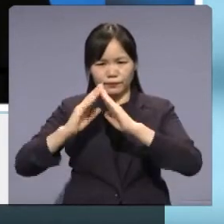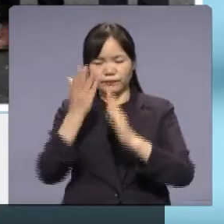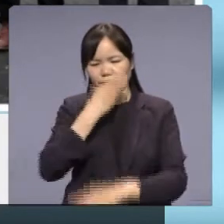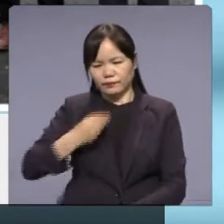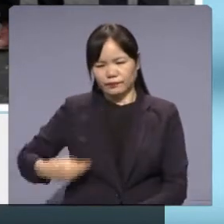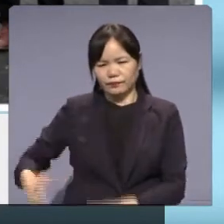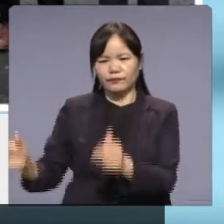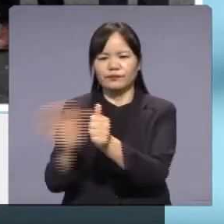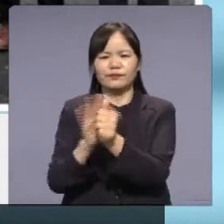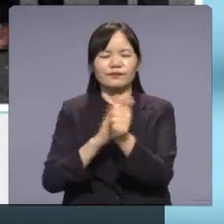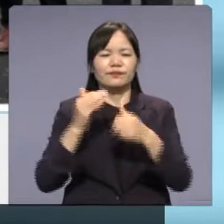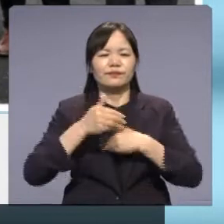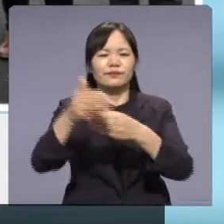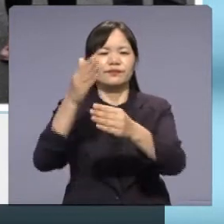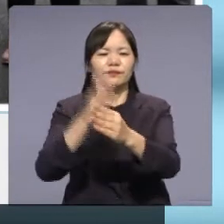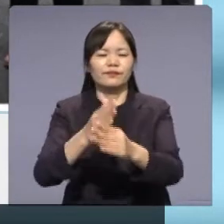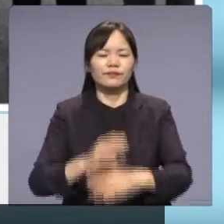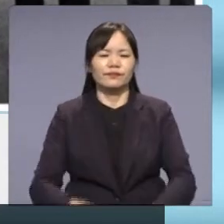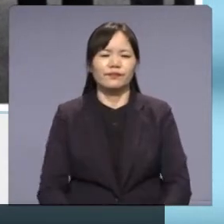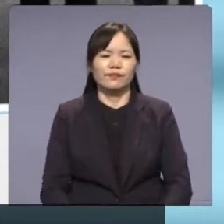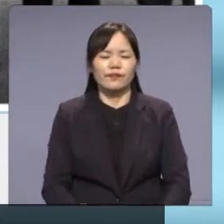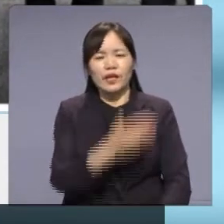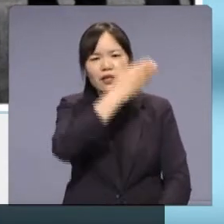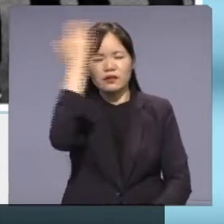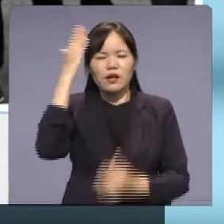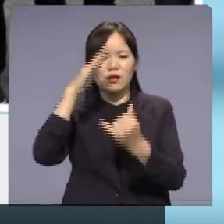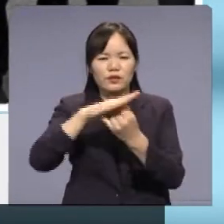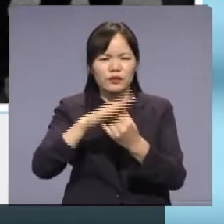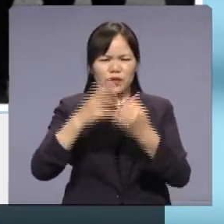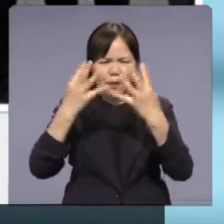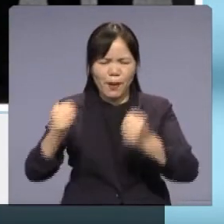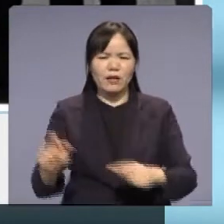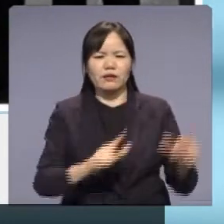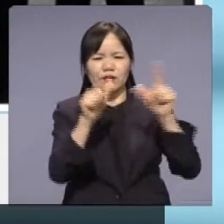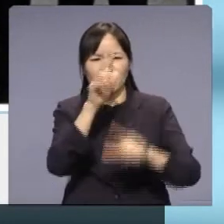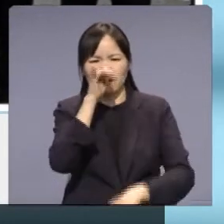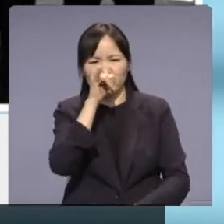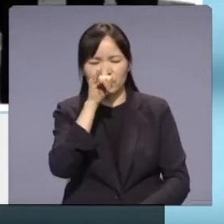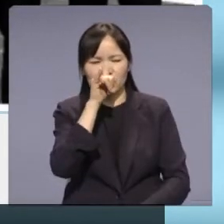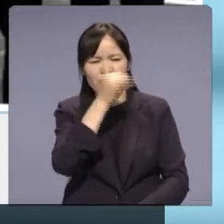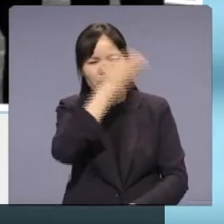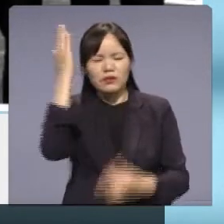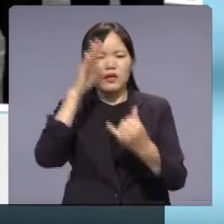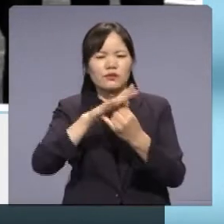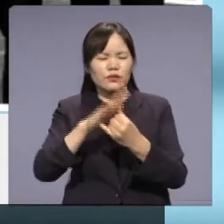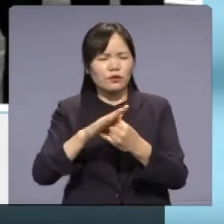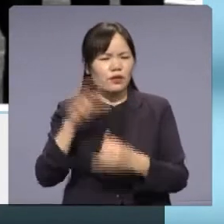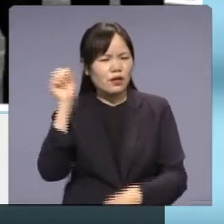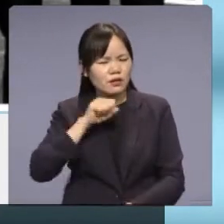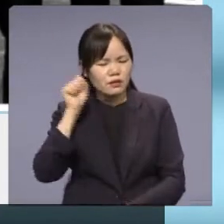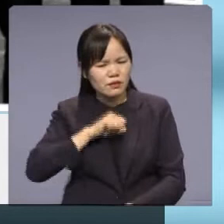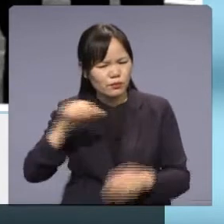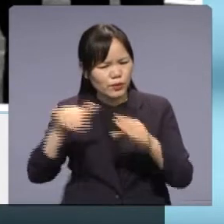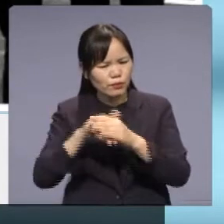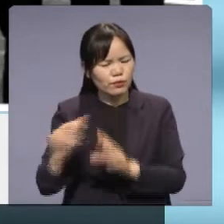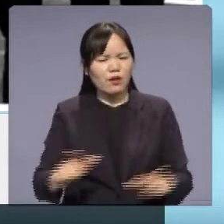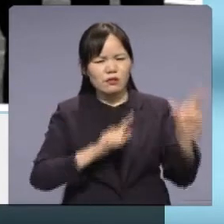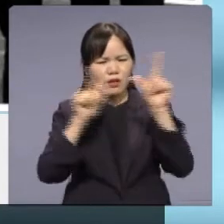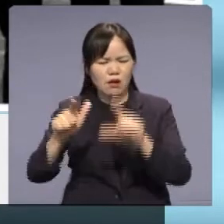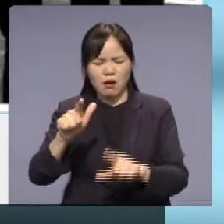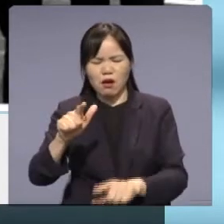서비스는 지금 진행하고 있고 그리고 우리 청소년들이 또 참 많이 살고 있습니다. 예. 그런데 청소년들이 여가나 문화를 즐길 할 수가